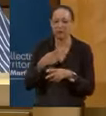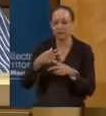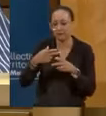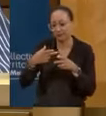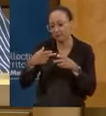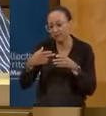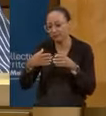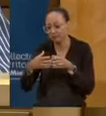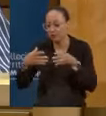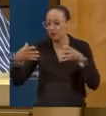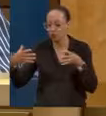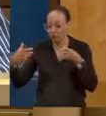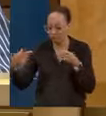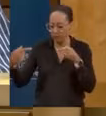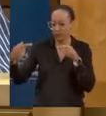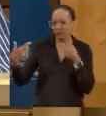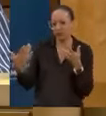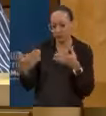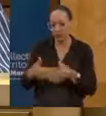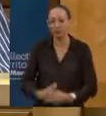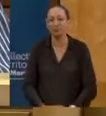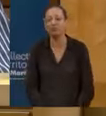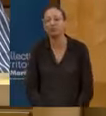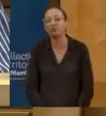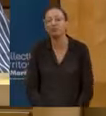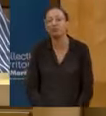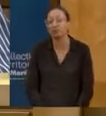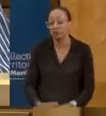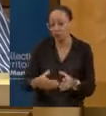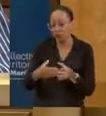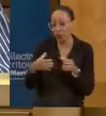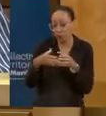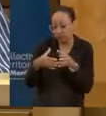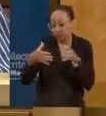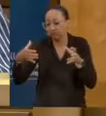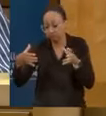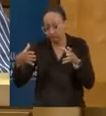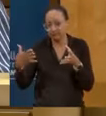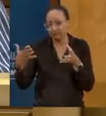du plus grand groupe de l'opposition, du plus grand groupe de l'opposition.